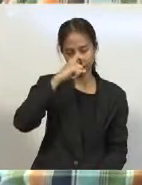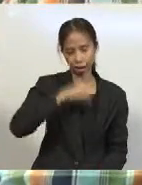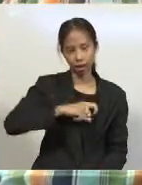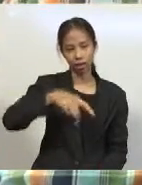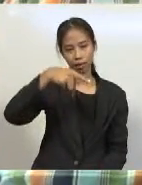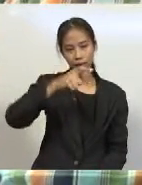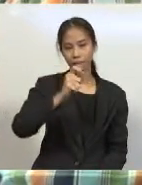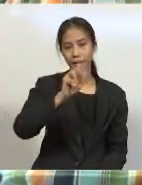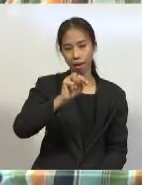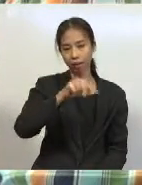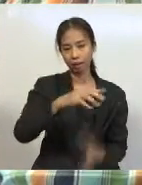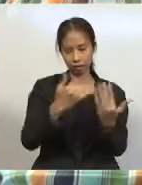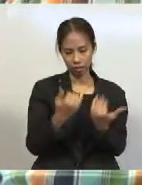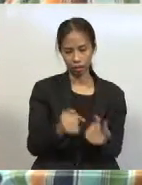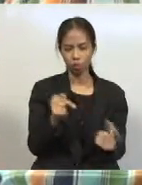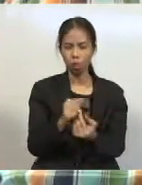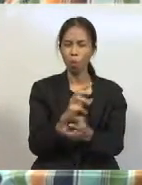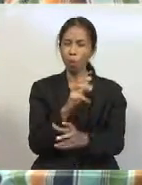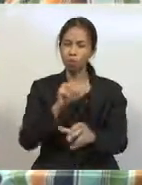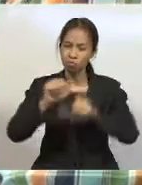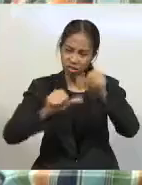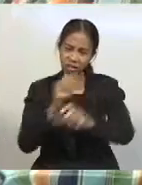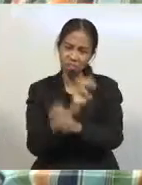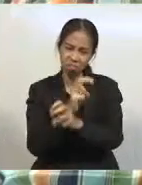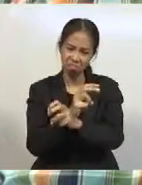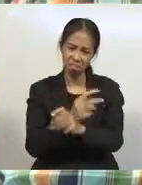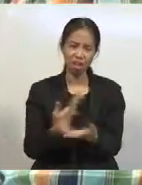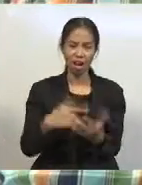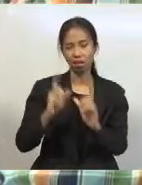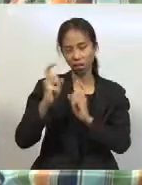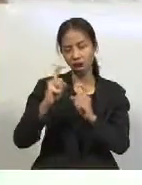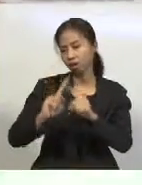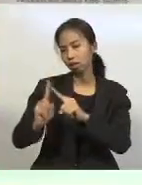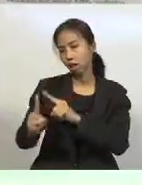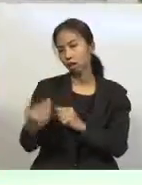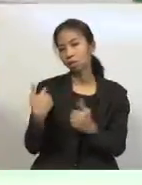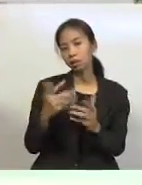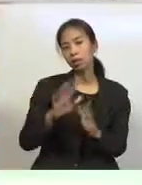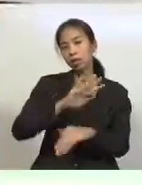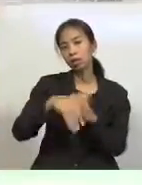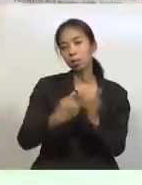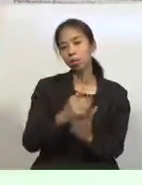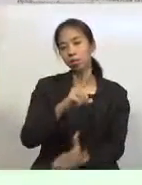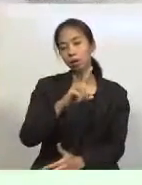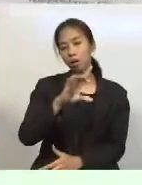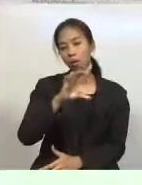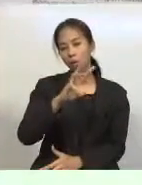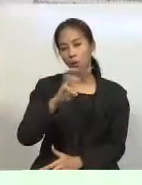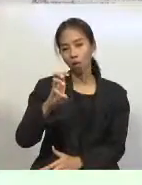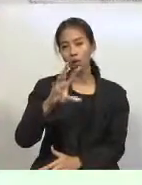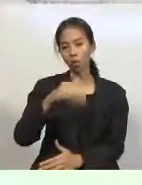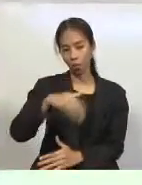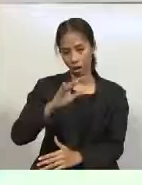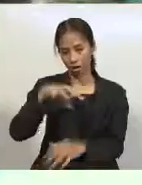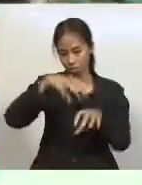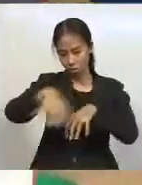การแบนสารพิษที่มีอันตรายร้ายแรง686องค์กรก็ได้ขอเข้าพบนายเฉลิมชัยศรีอ่อนรัฐมนตรีว่าการกระทร